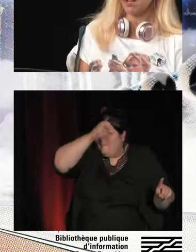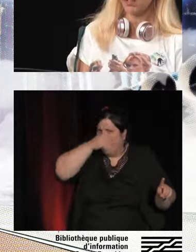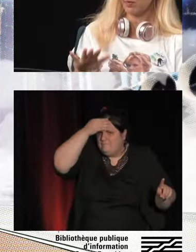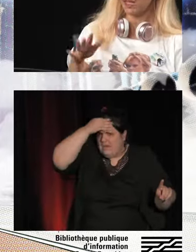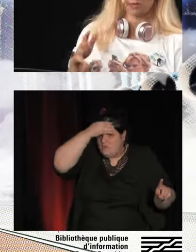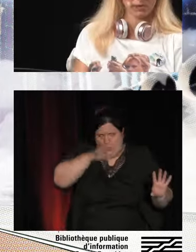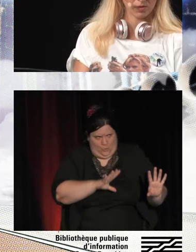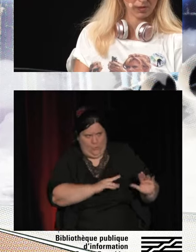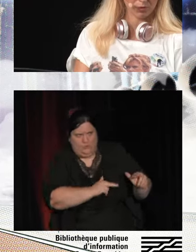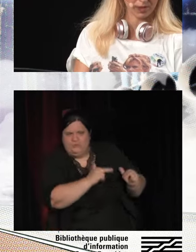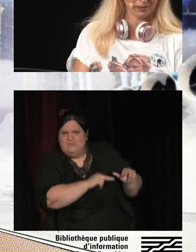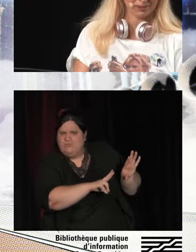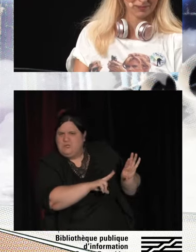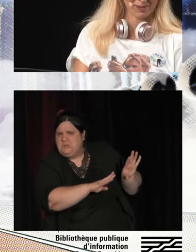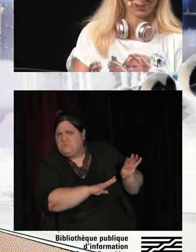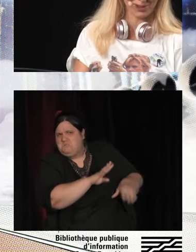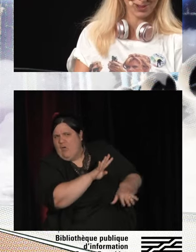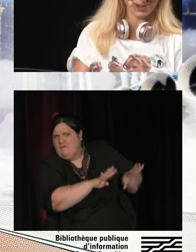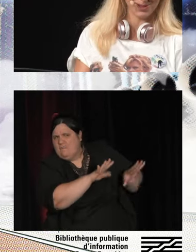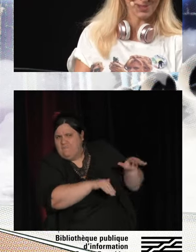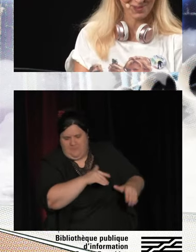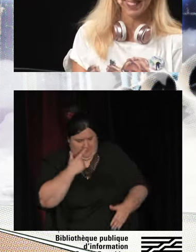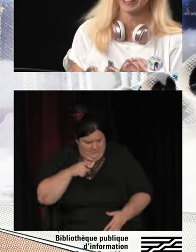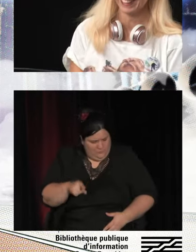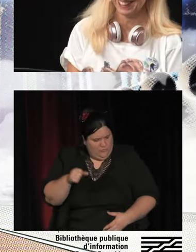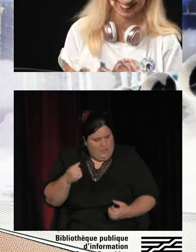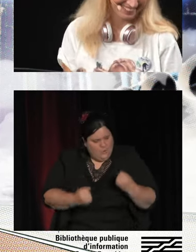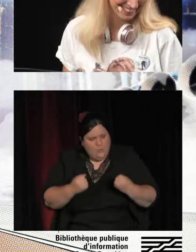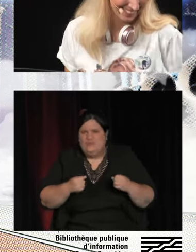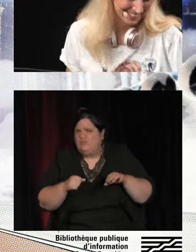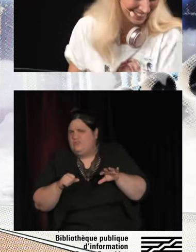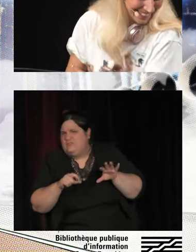ici. À peu près au même truc. Hein. Et maintenant, sans transition.